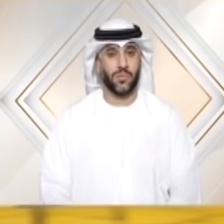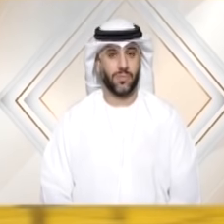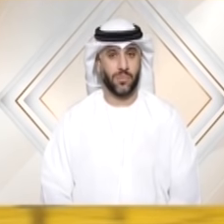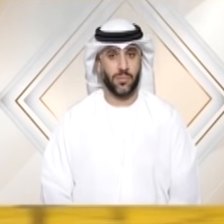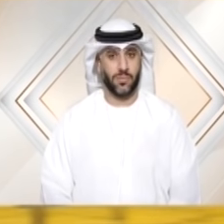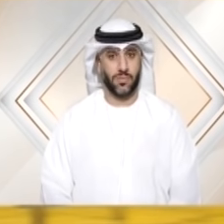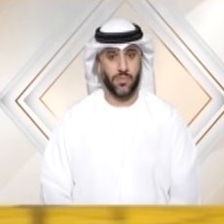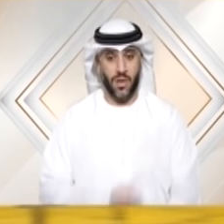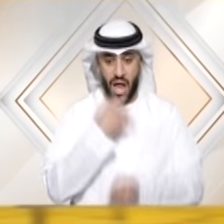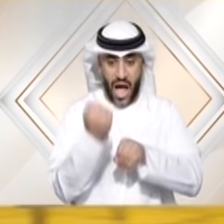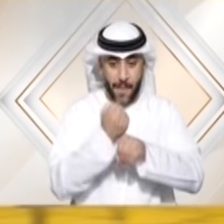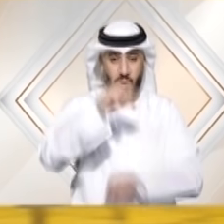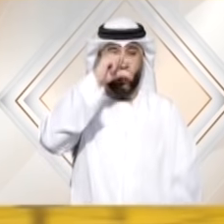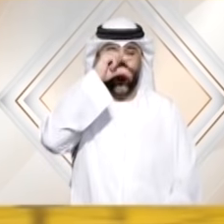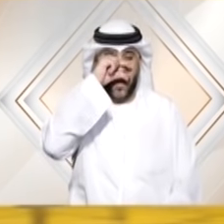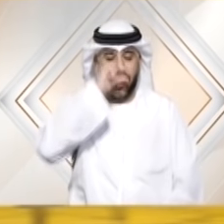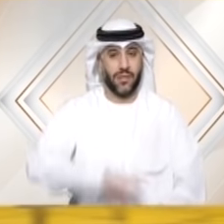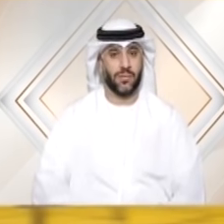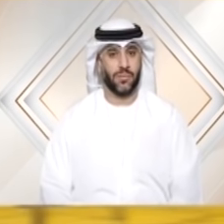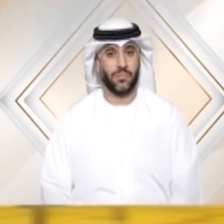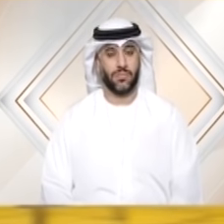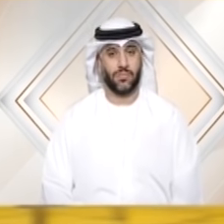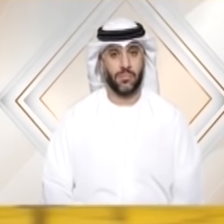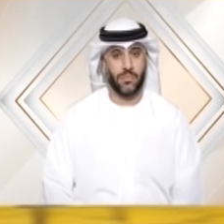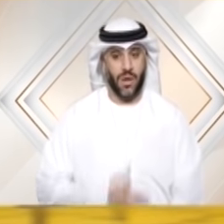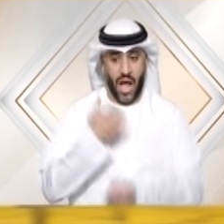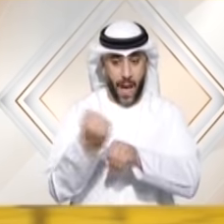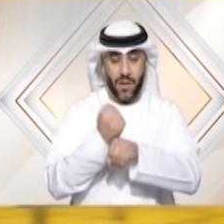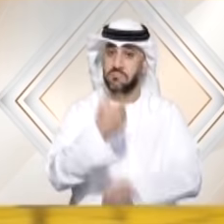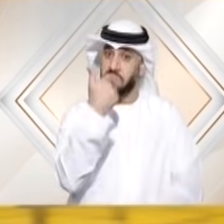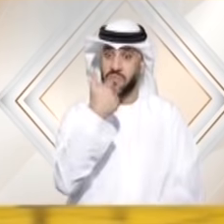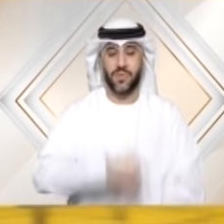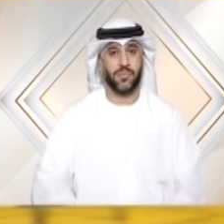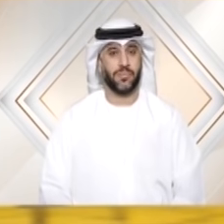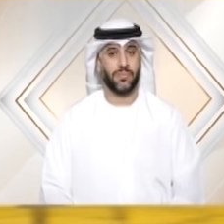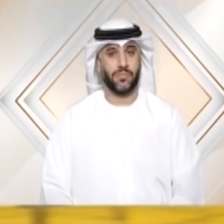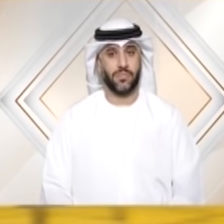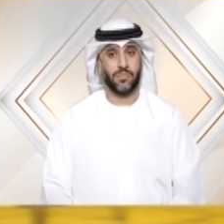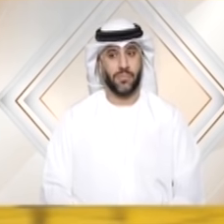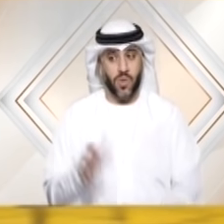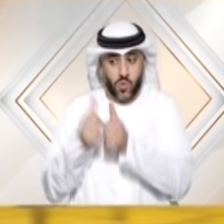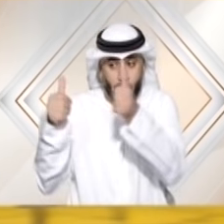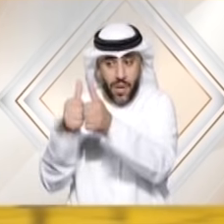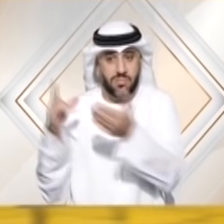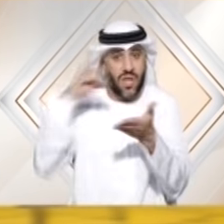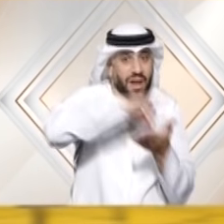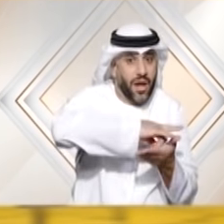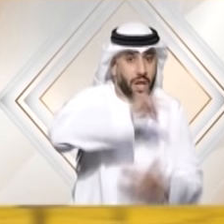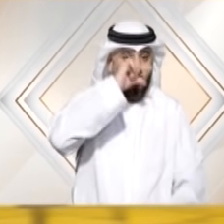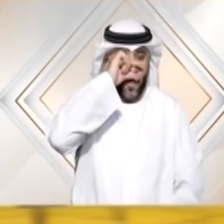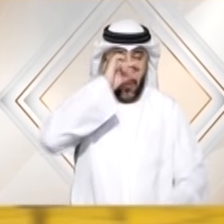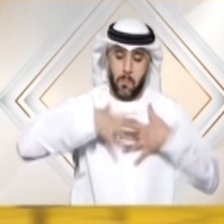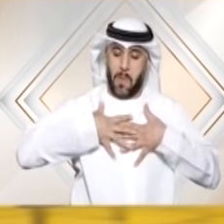الوقت أنا كنت أداوم في دبي وكان وضعي يعني وبين ما أدي كان مرتاح في 2016. هذا الكلام جبت أهلي أكرمتهم